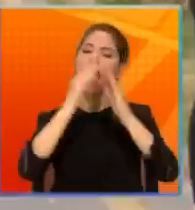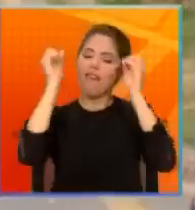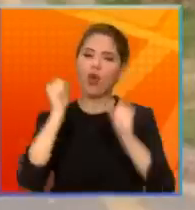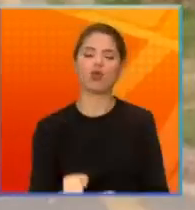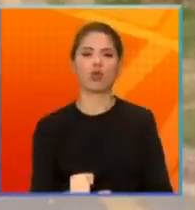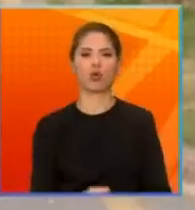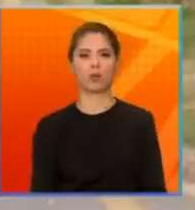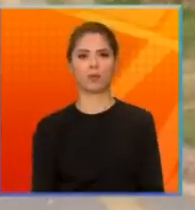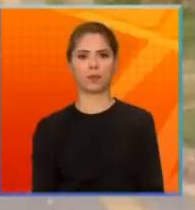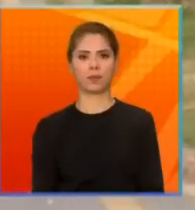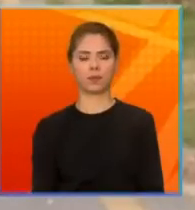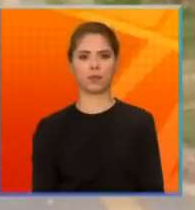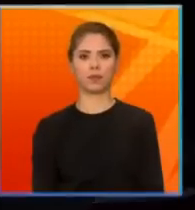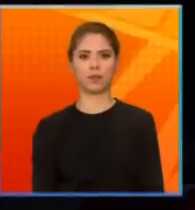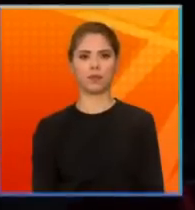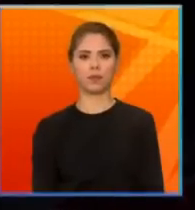otur.